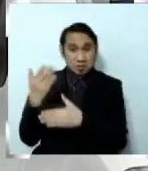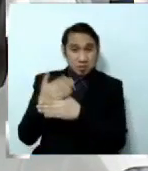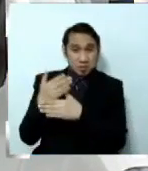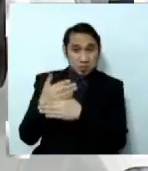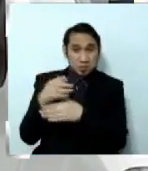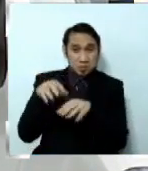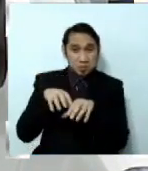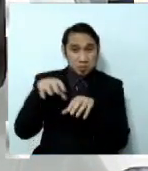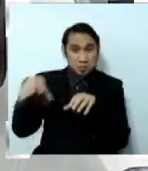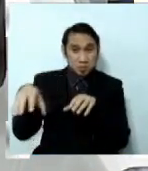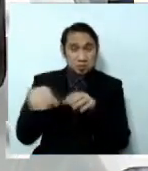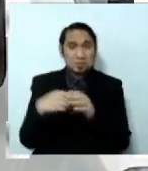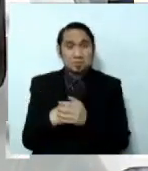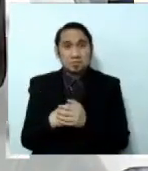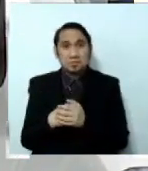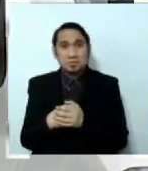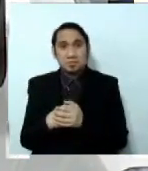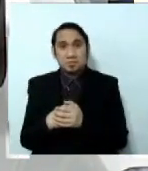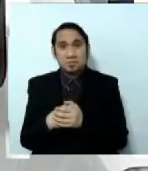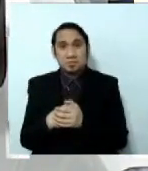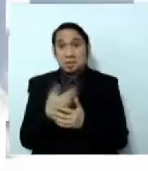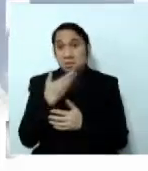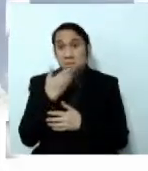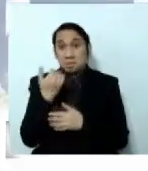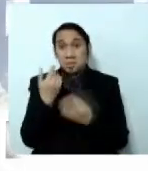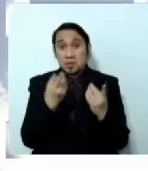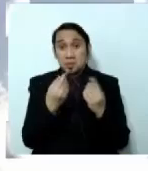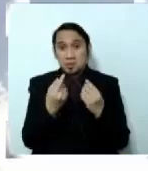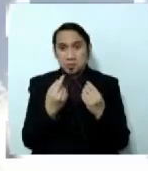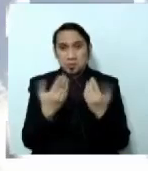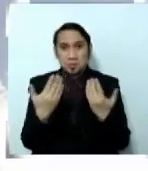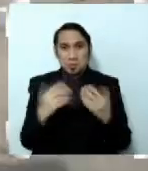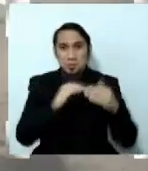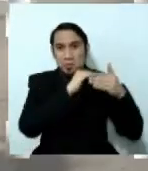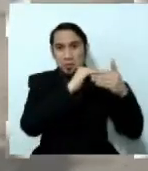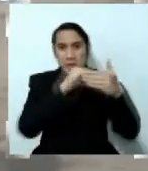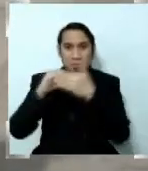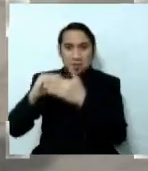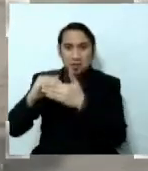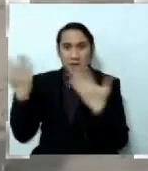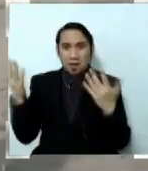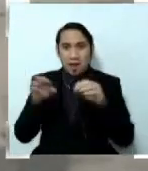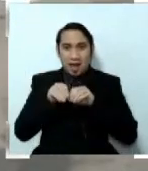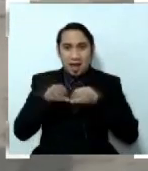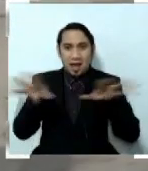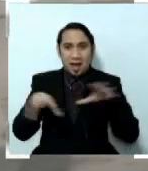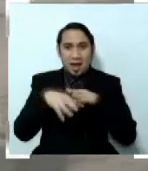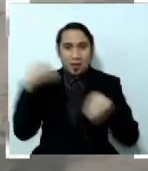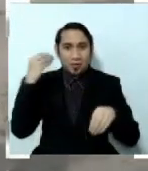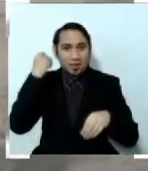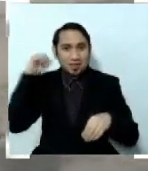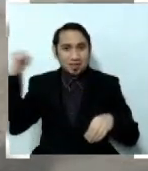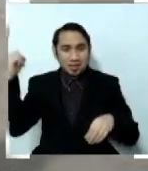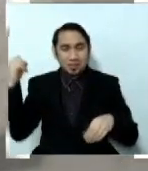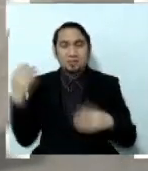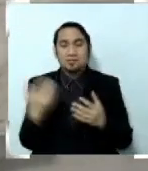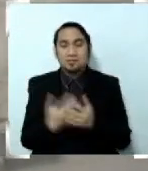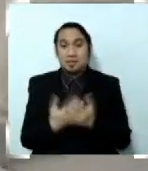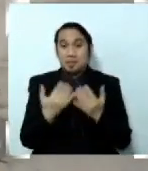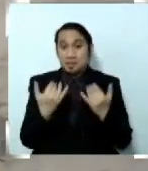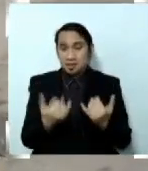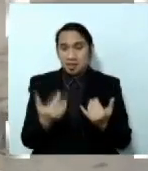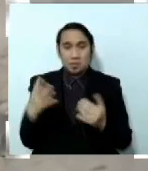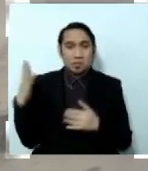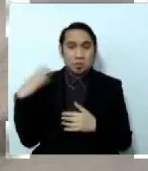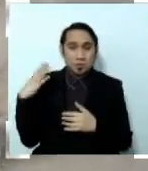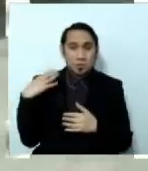pinakamaganda niyan, ipa-soundproof mo yung bahay mo para wala talagang istorbo. Kahit hinihintay pa ng mga pulis ang bagong provincial ordinance para